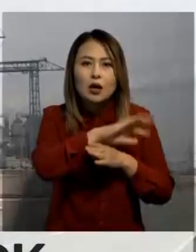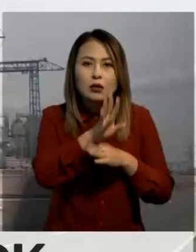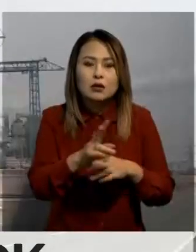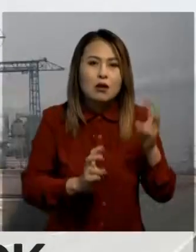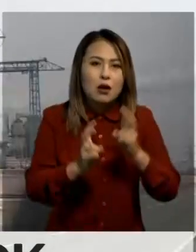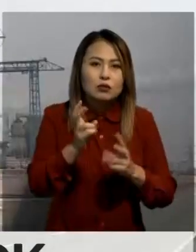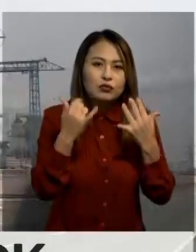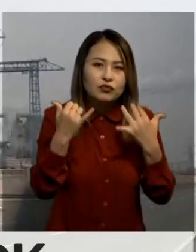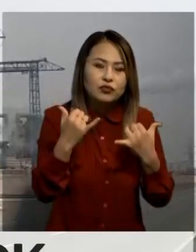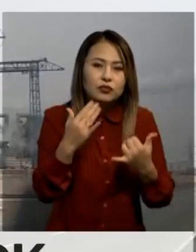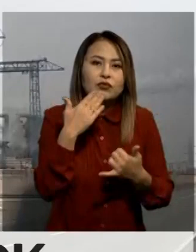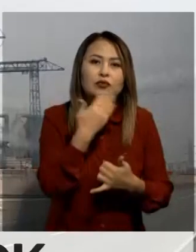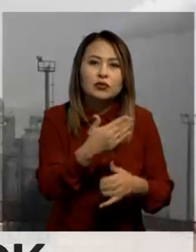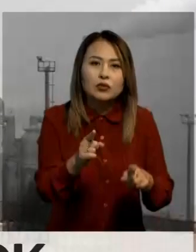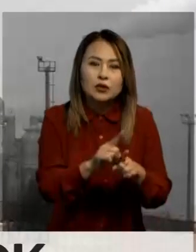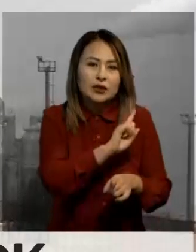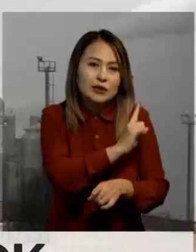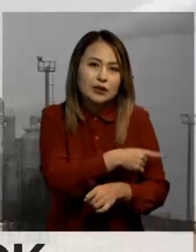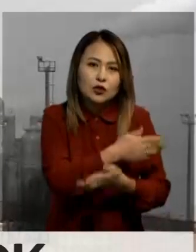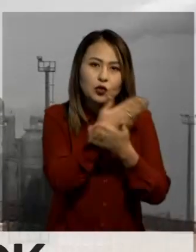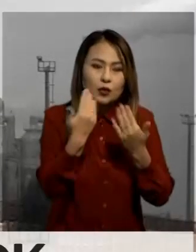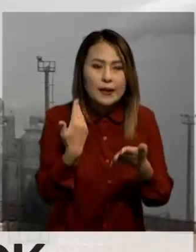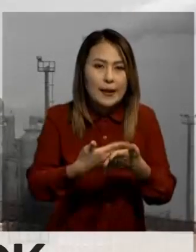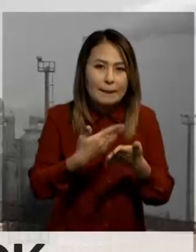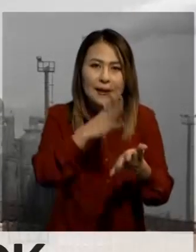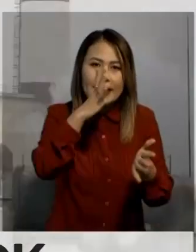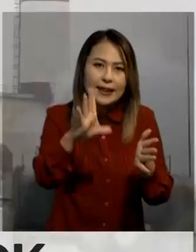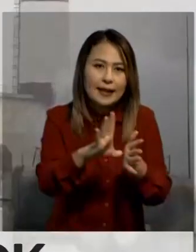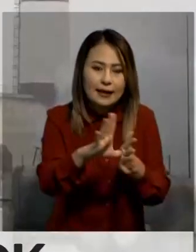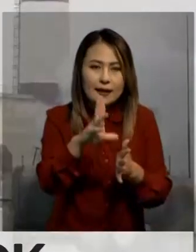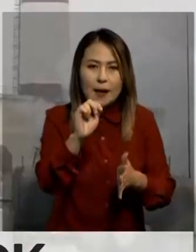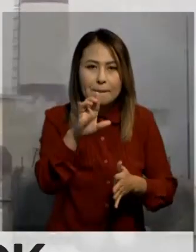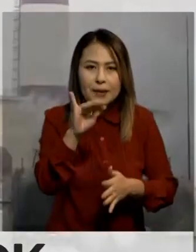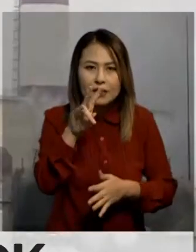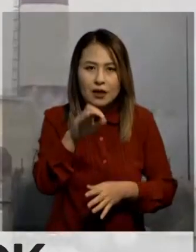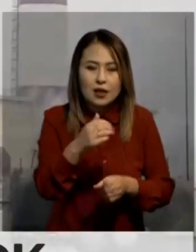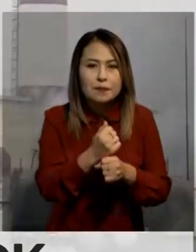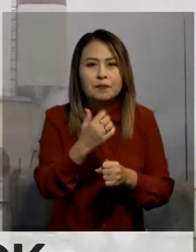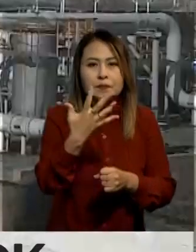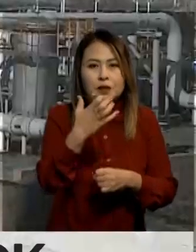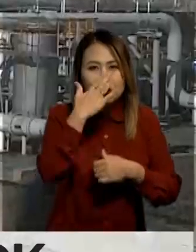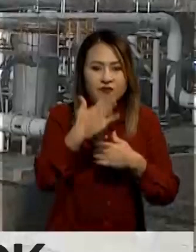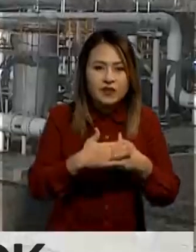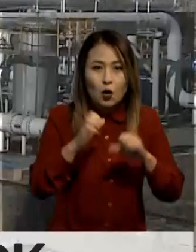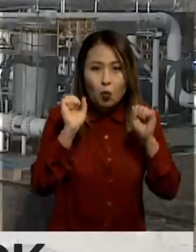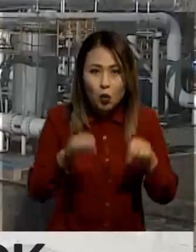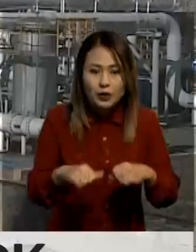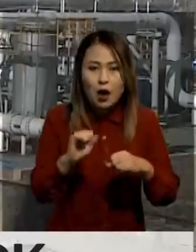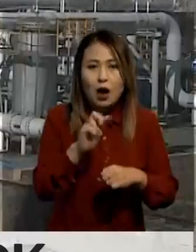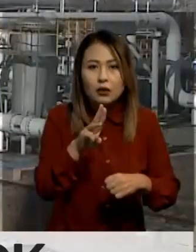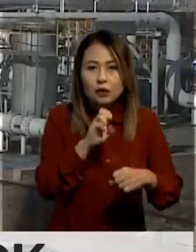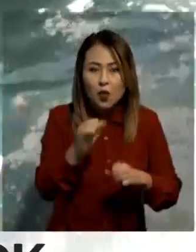кәсіпорын қазіргі сұранысты өтеуге қауқарсыз. Мысалға айтсақ, энергокомбинат сағатына 500 гигакалория жылу өндіре алады. Ал